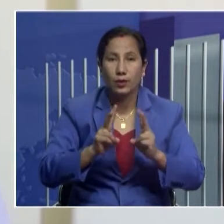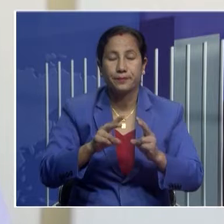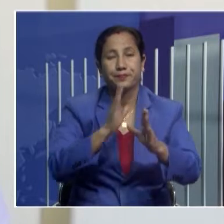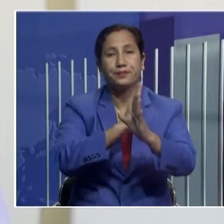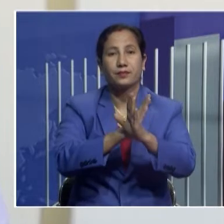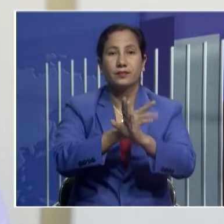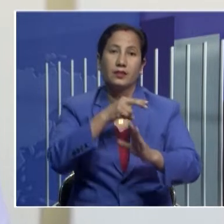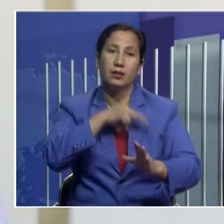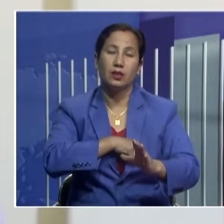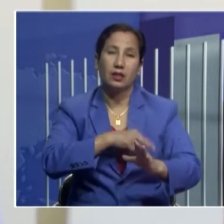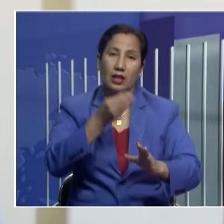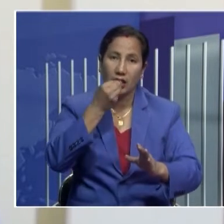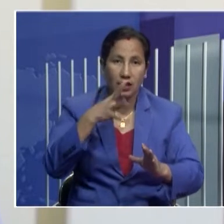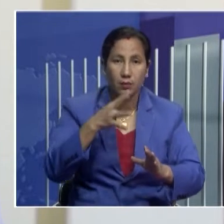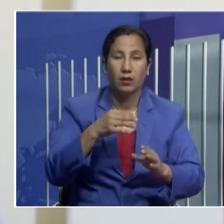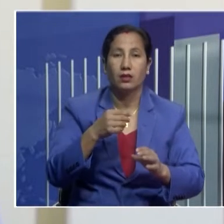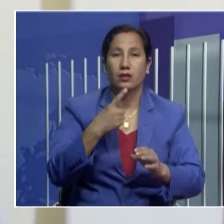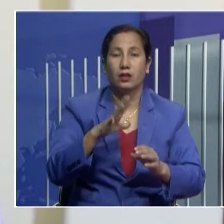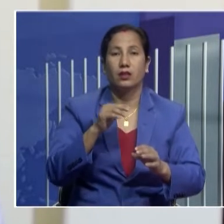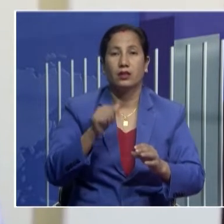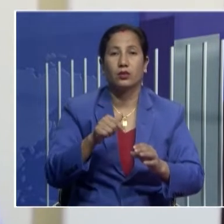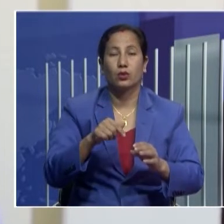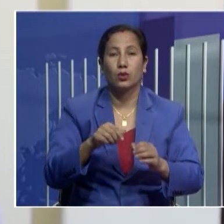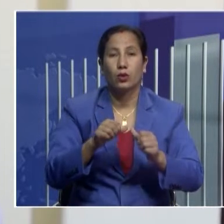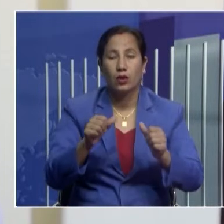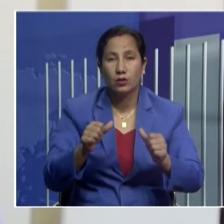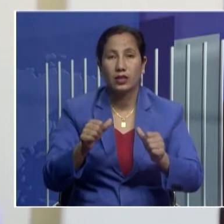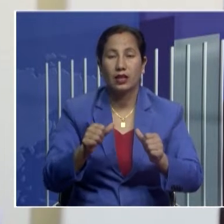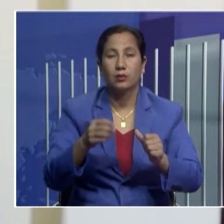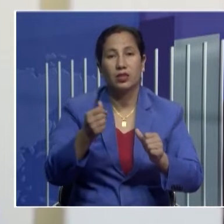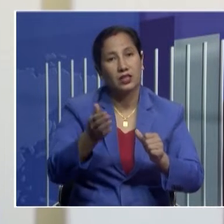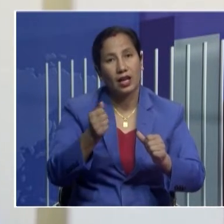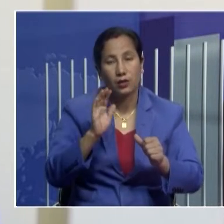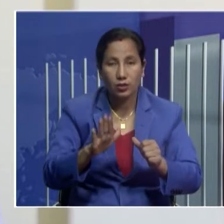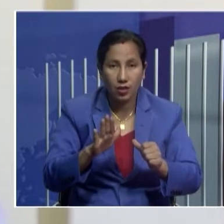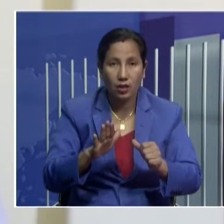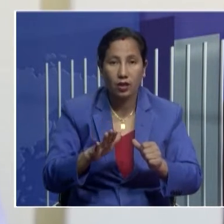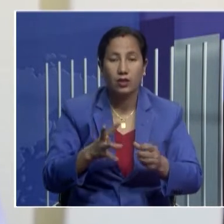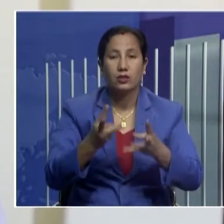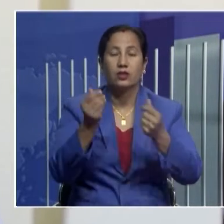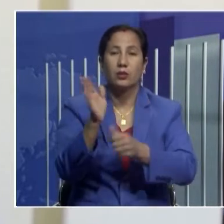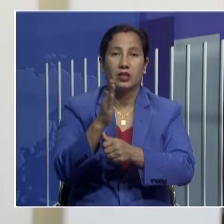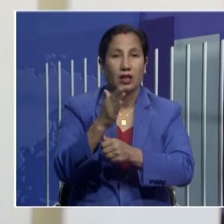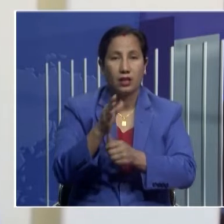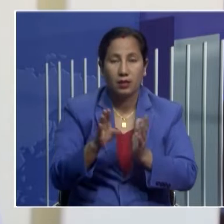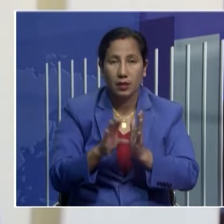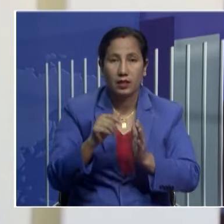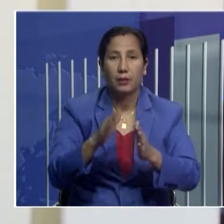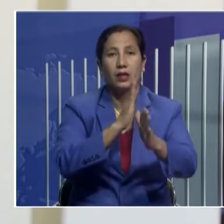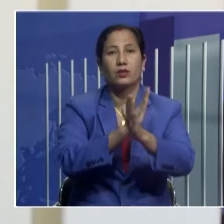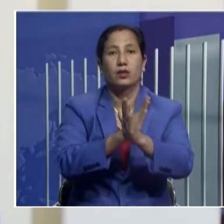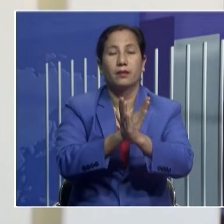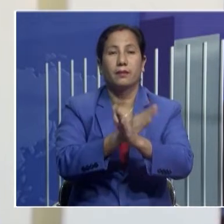भत्ता खानै नपाउने भन्ने स्थिति पनि छैन। पर केसको आधारले पैसा आएको चाहिँ छ स्वास्थ्य तथा जनसङ्ख्या मन्त्रालयबाट, त्यहाँबाट पनि जोखिम